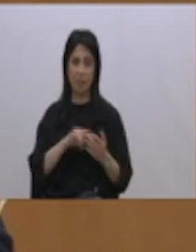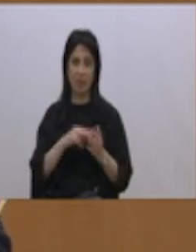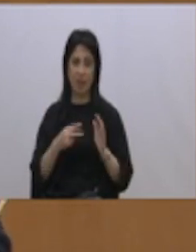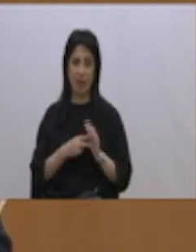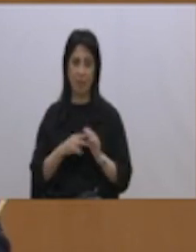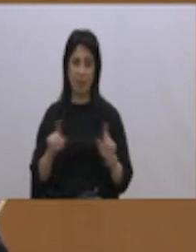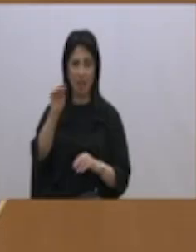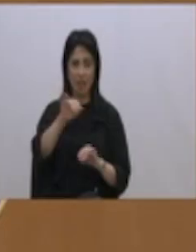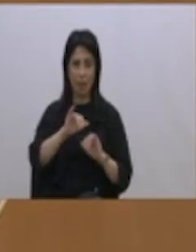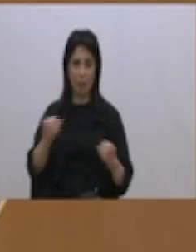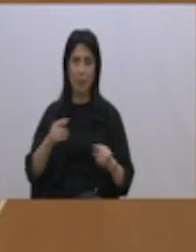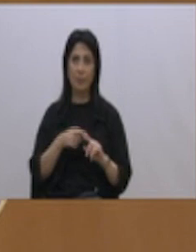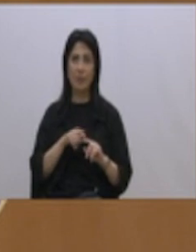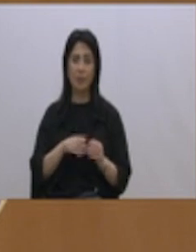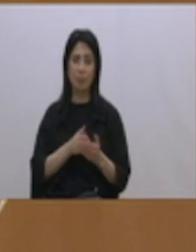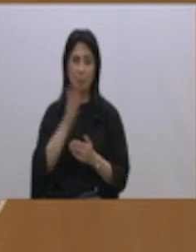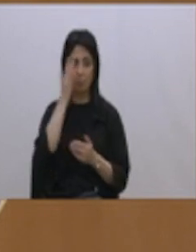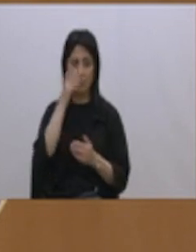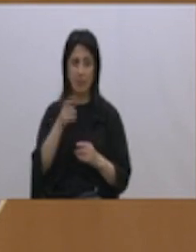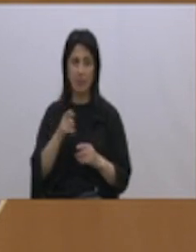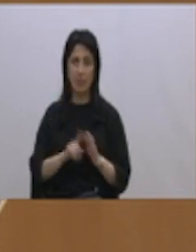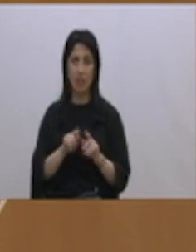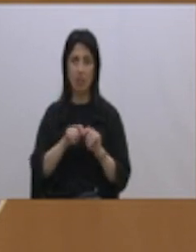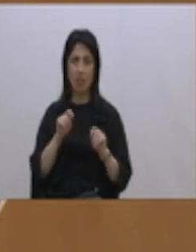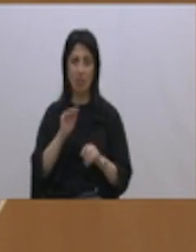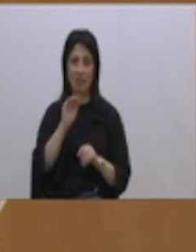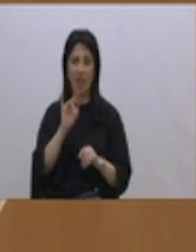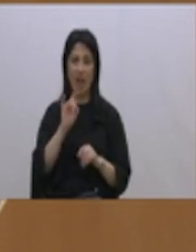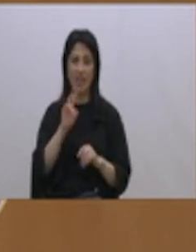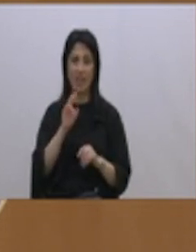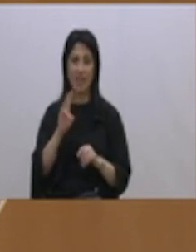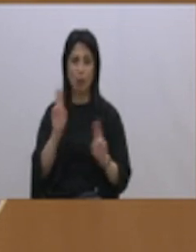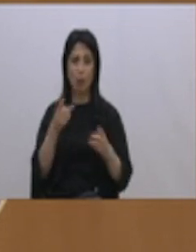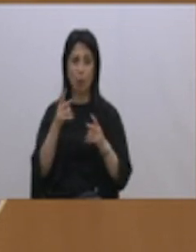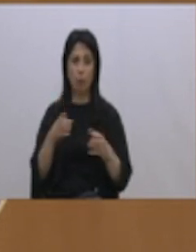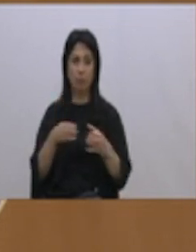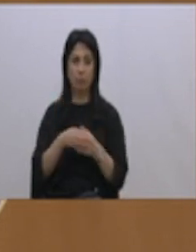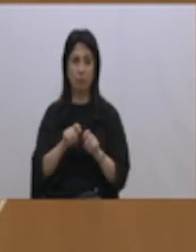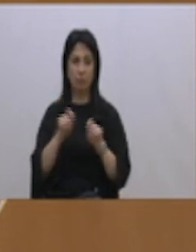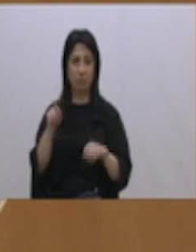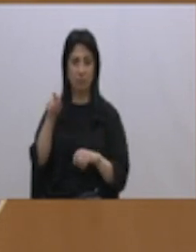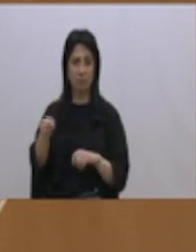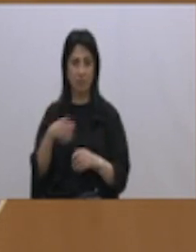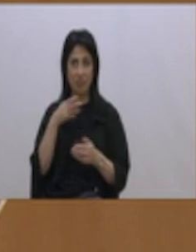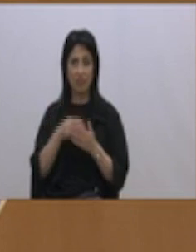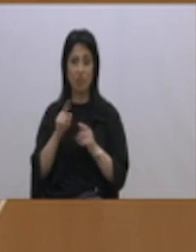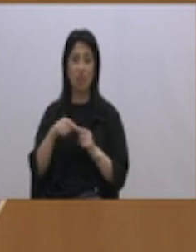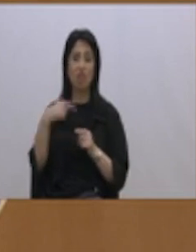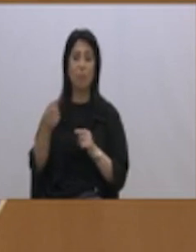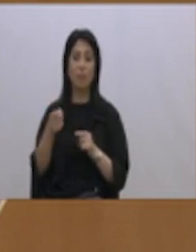გეგმების განხორციელებაში. ამ მიზნითა და ზრახვებით შეიქმნა ფრანკლინის კლუბი და მსგავსი გაერთიანებები, რომლებიც